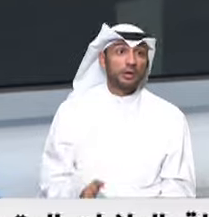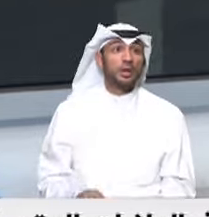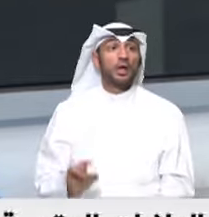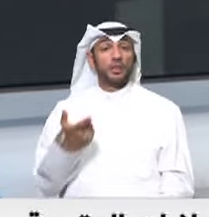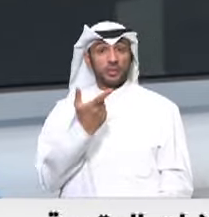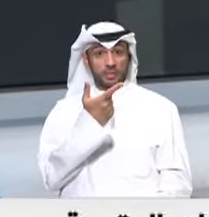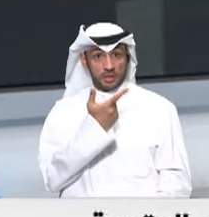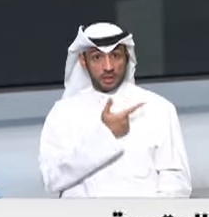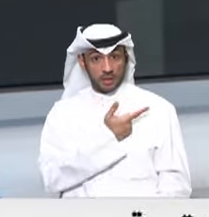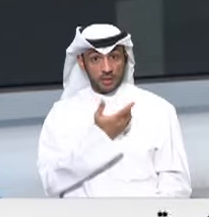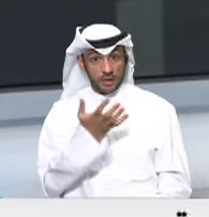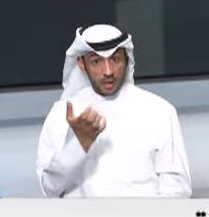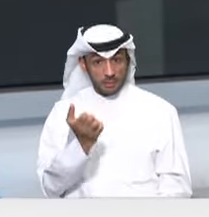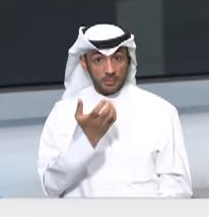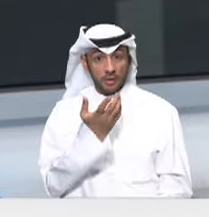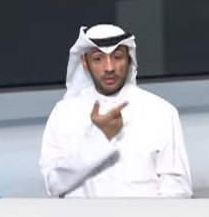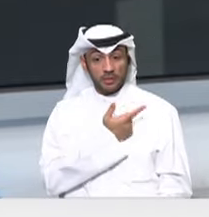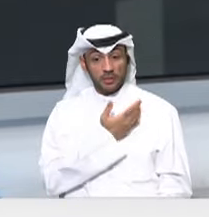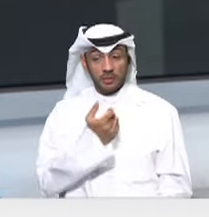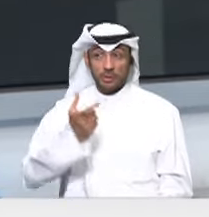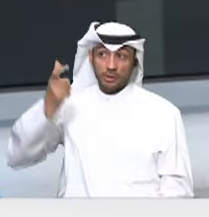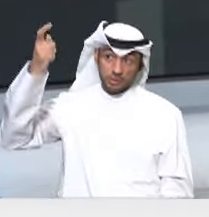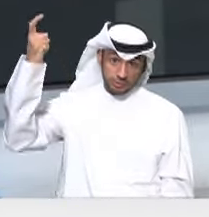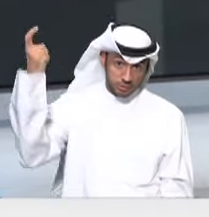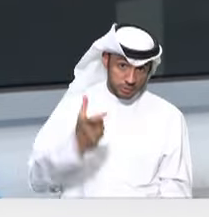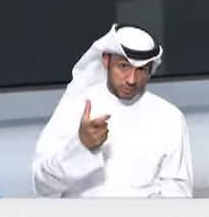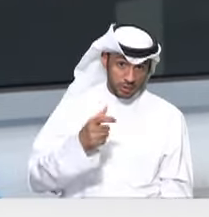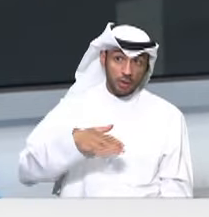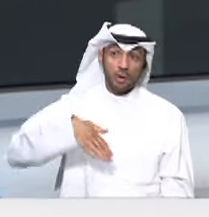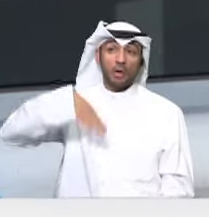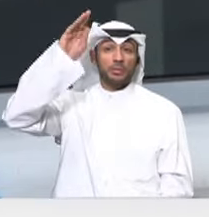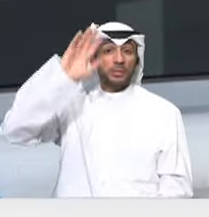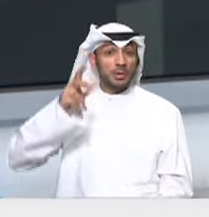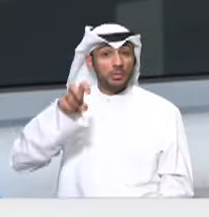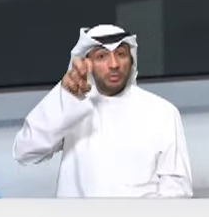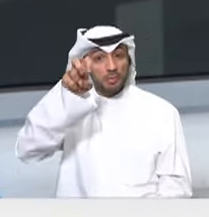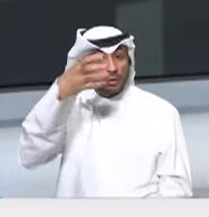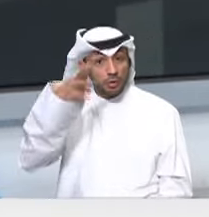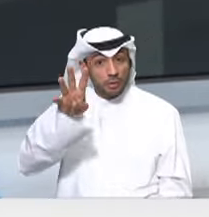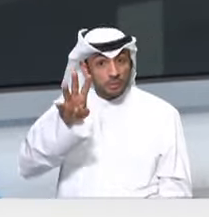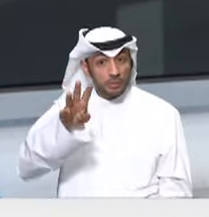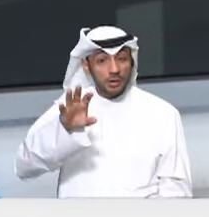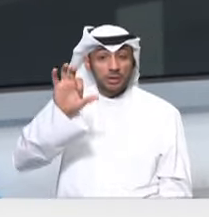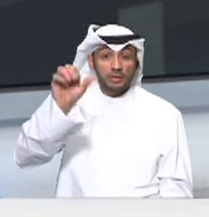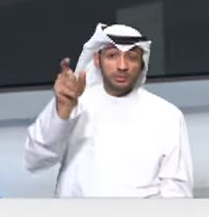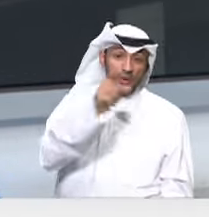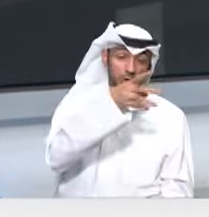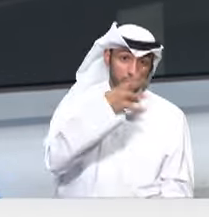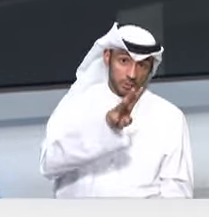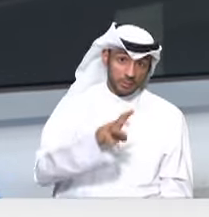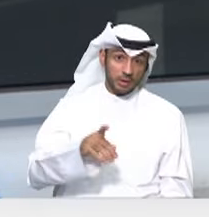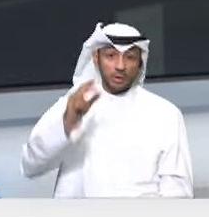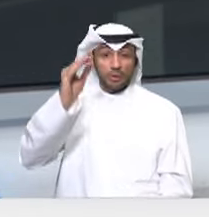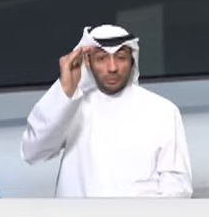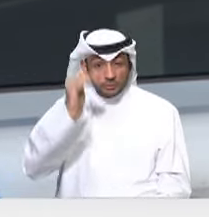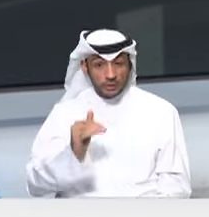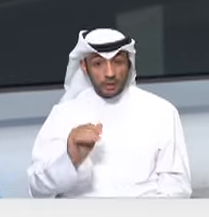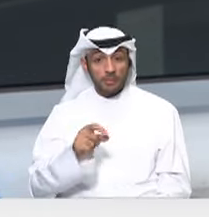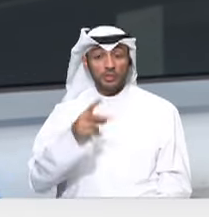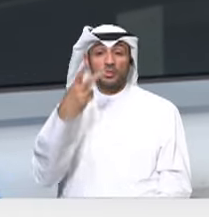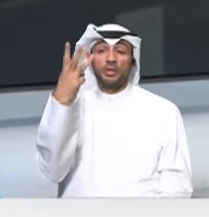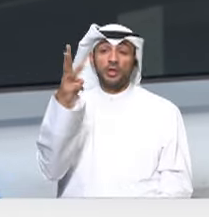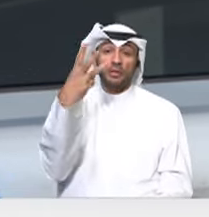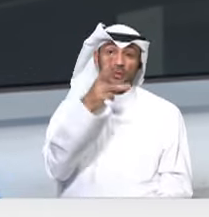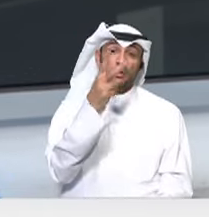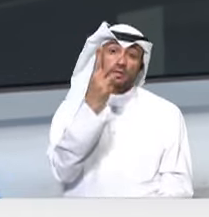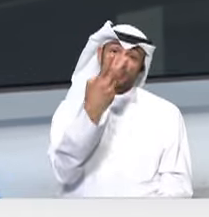الثلاثه والاربعاء اجواء مشمسه والعظمى تتراوح ما بين ال 48 الى 49 والصغرى ما بين 32 الى 33